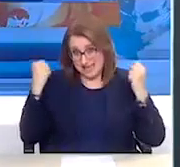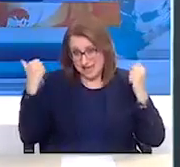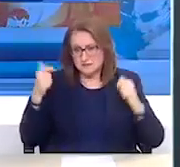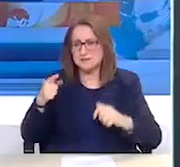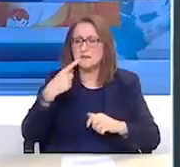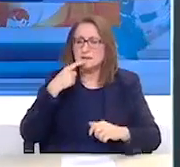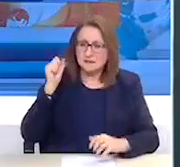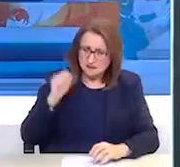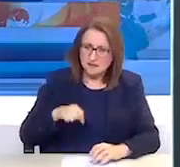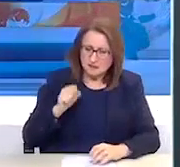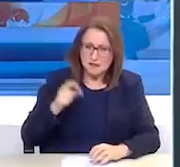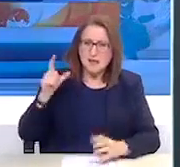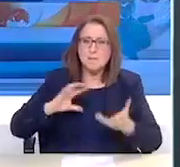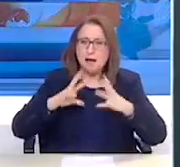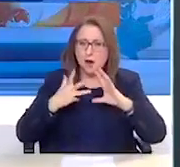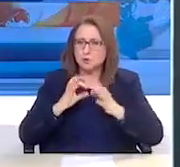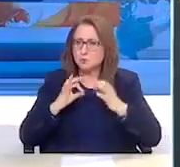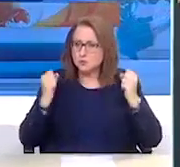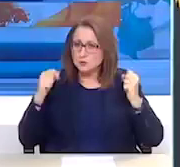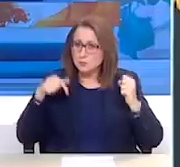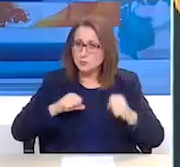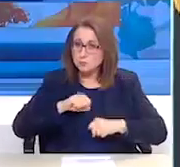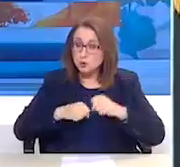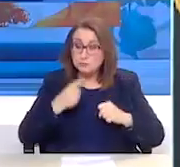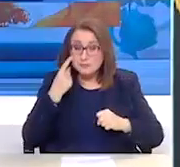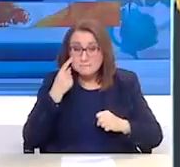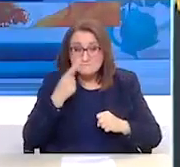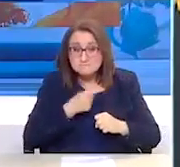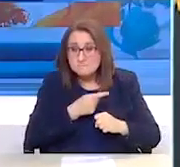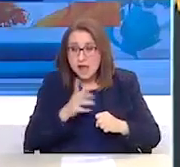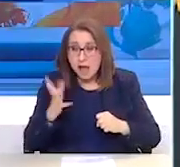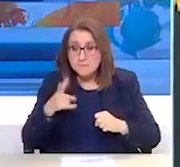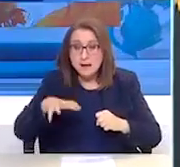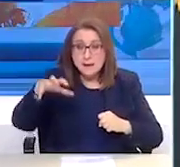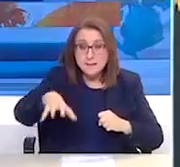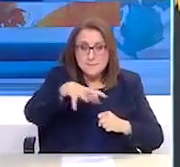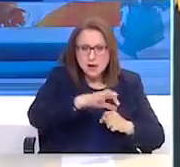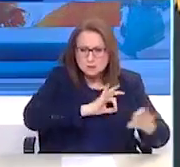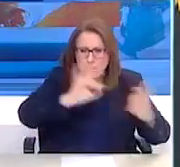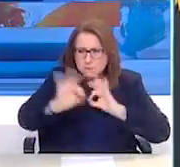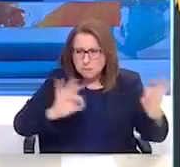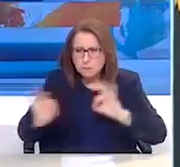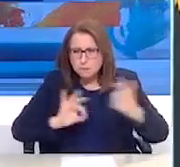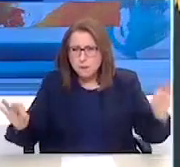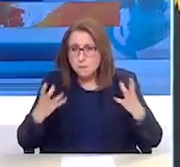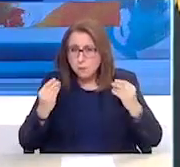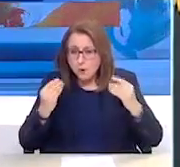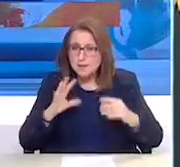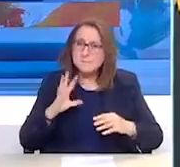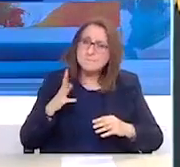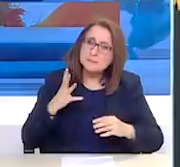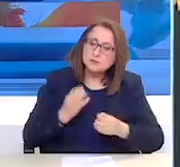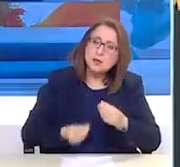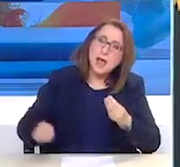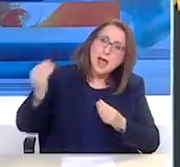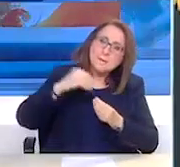που υπάρχουν υψηλή μετάδοση του ιού στην κοινότητα κάποια επιπρόσθετα μέτρα με το στόχο της μείωσης αυτού